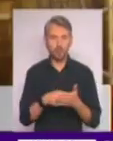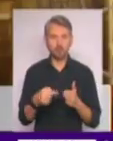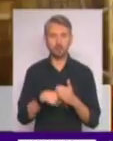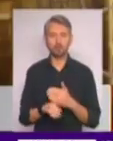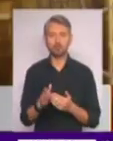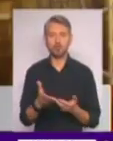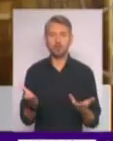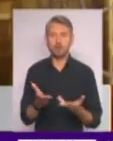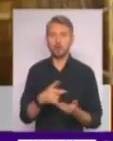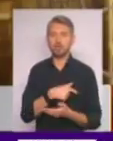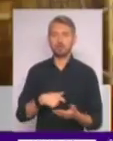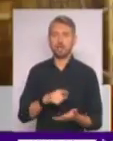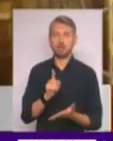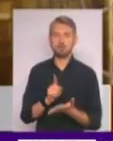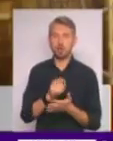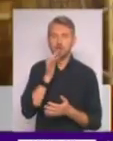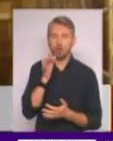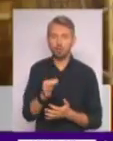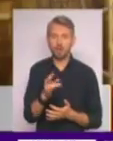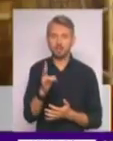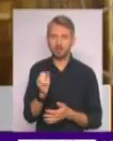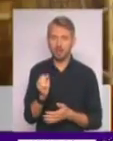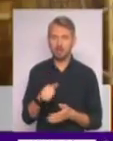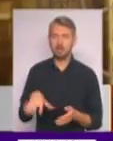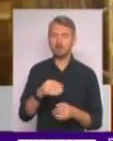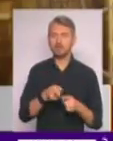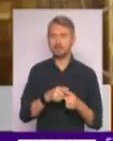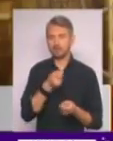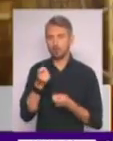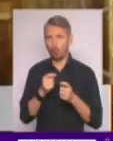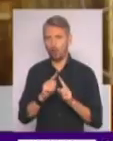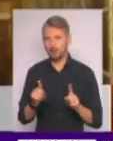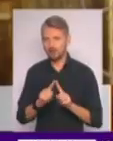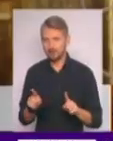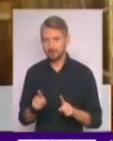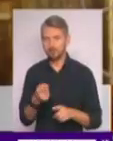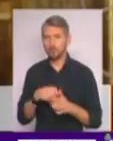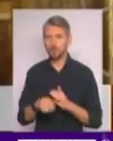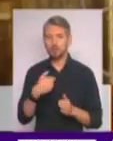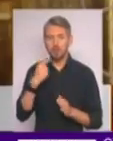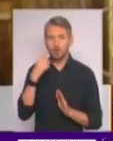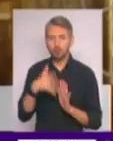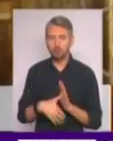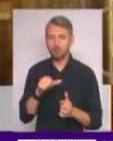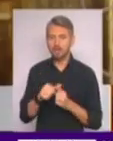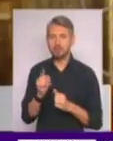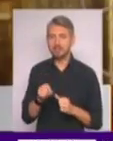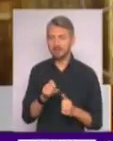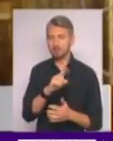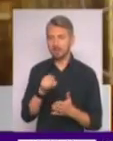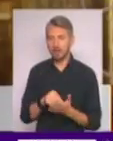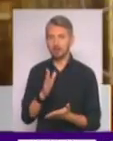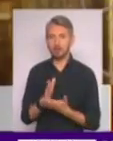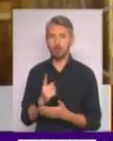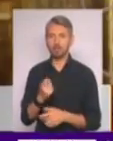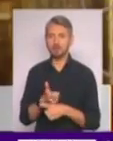чином депутати мають реагувати на всі ці нюанси. Адже дійсно ми розуміємо, що саме ці моменти вони є одним